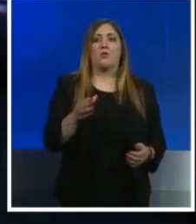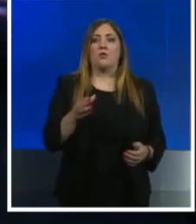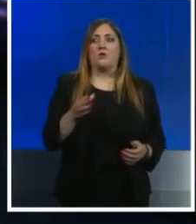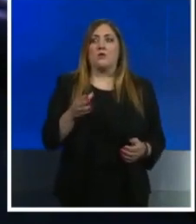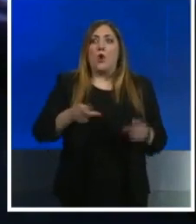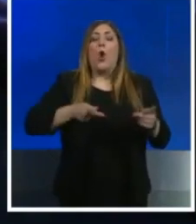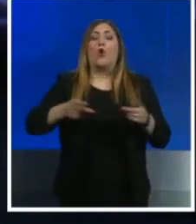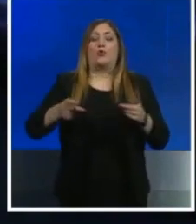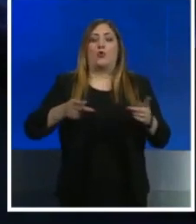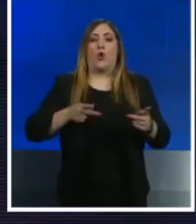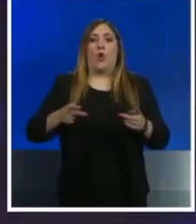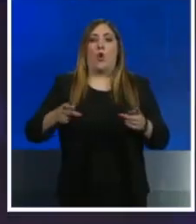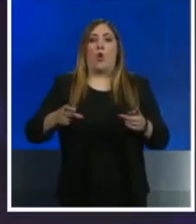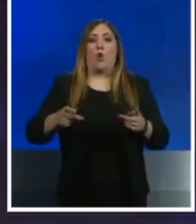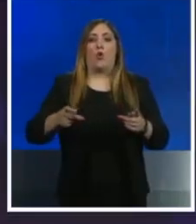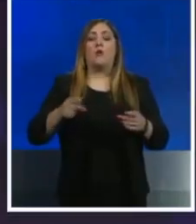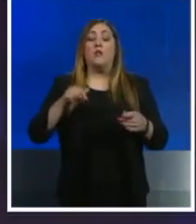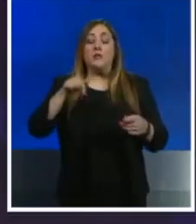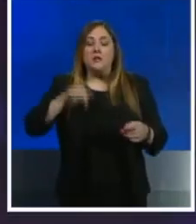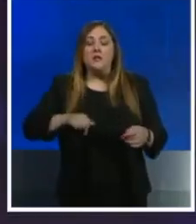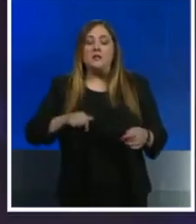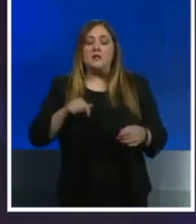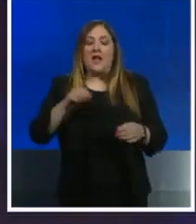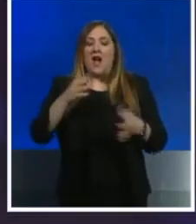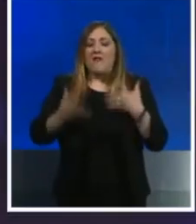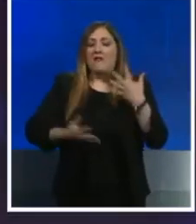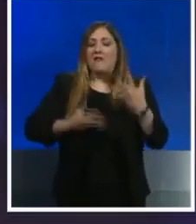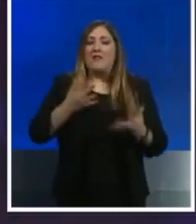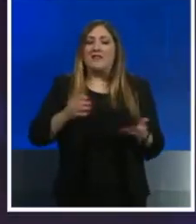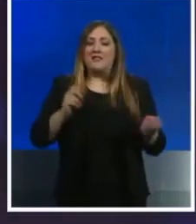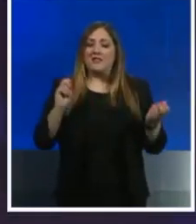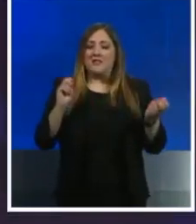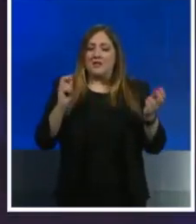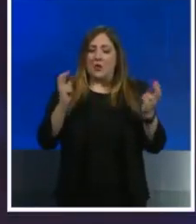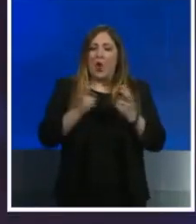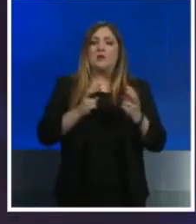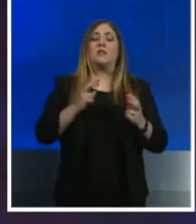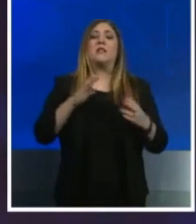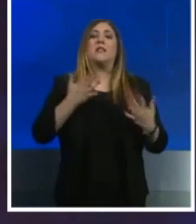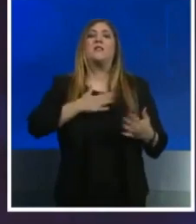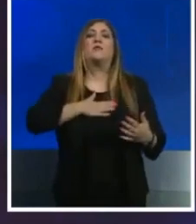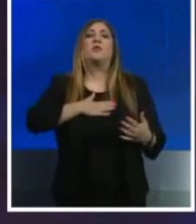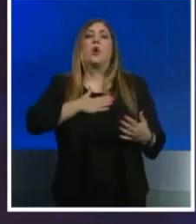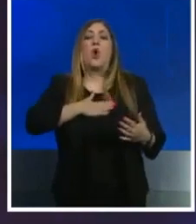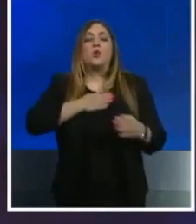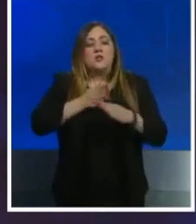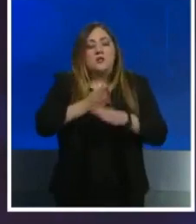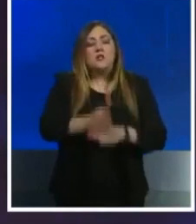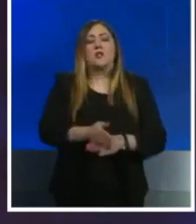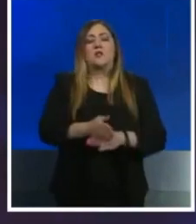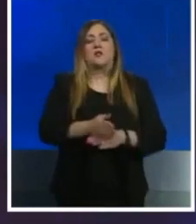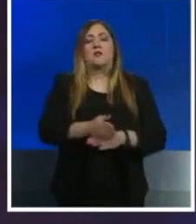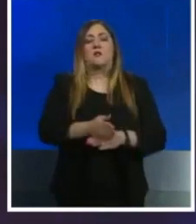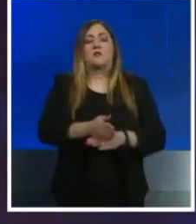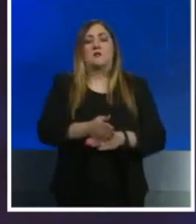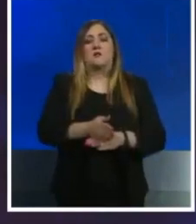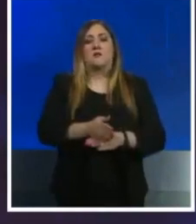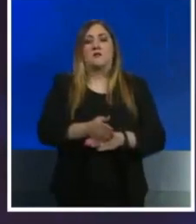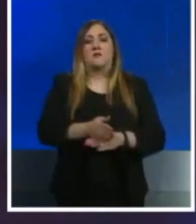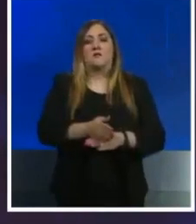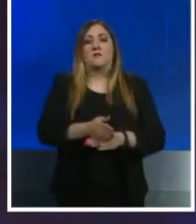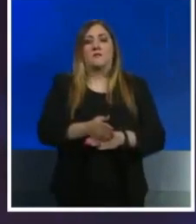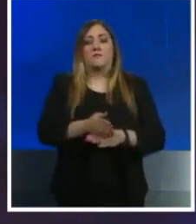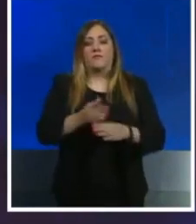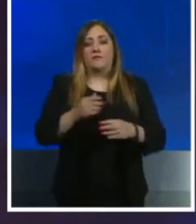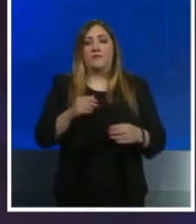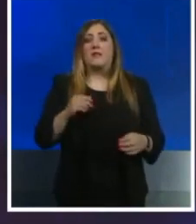kontra kulsens komuni, dritt u diċenza. bit-t-t-t-partit